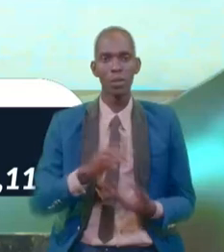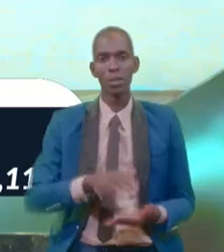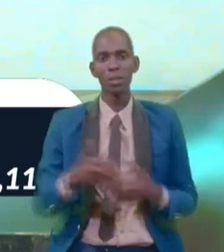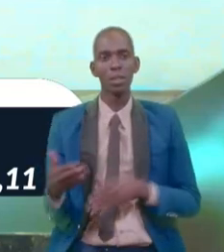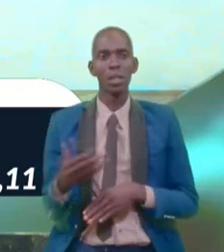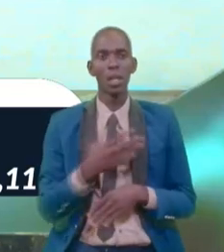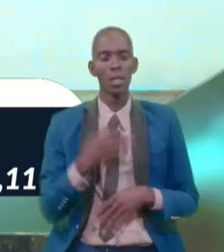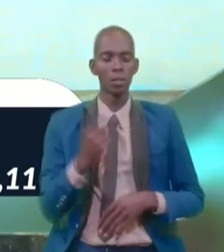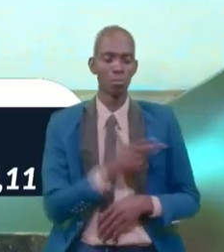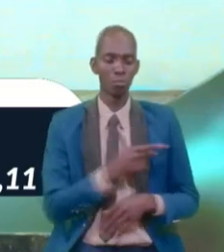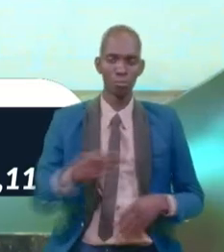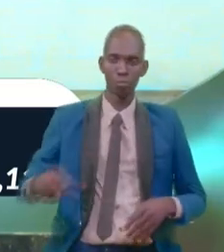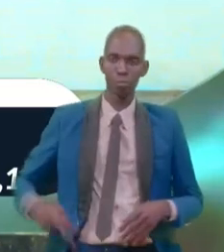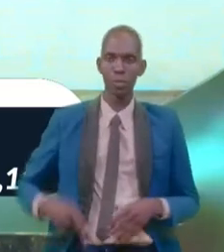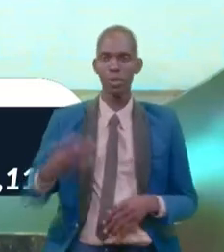la terre,